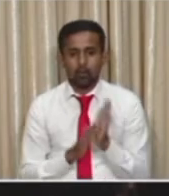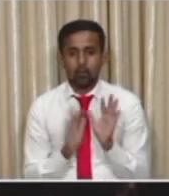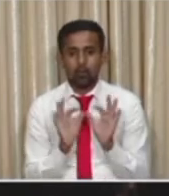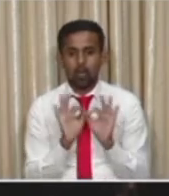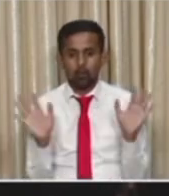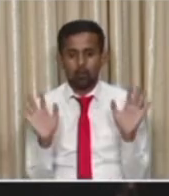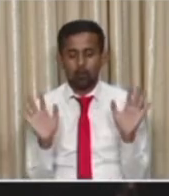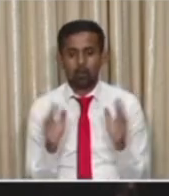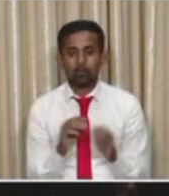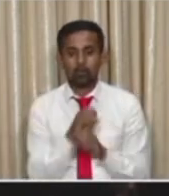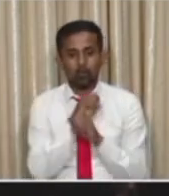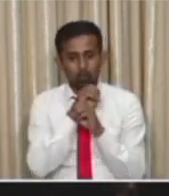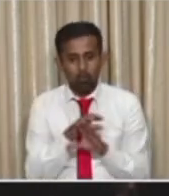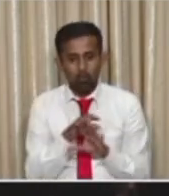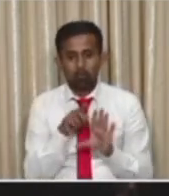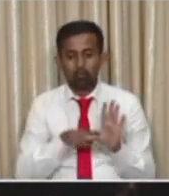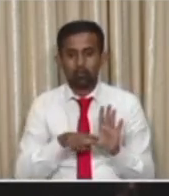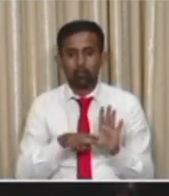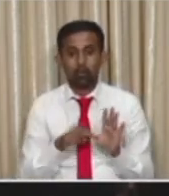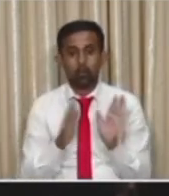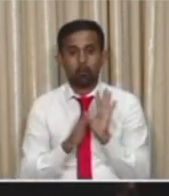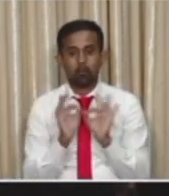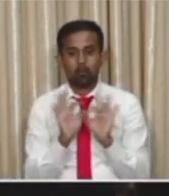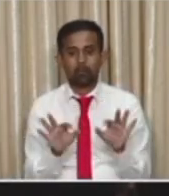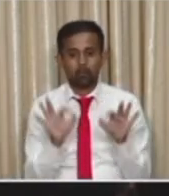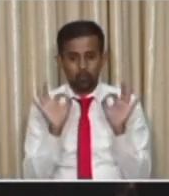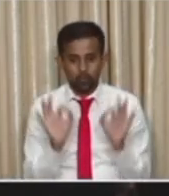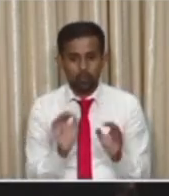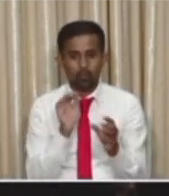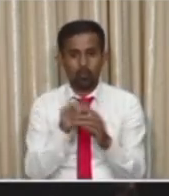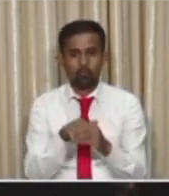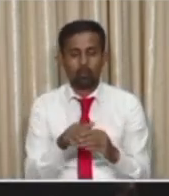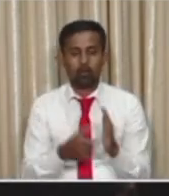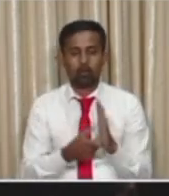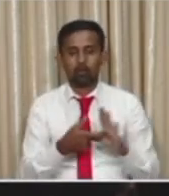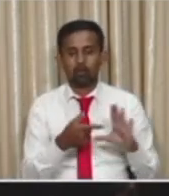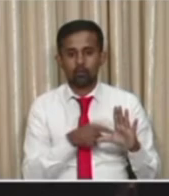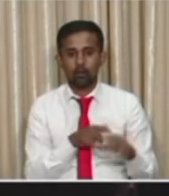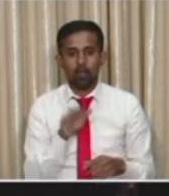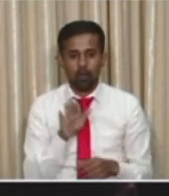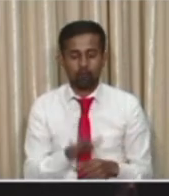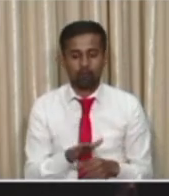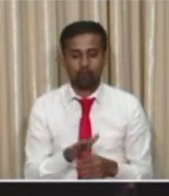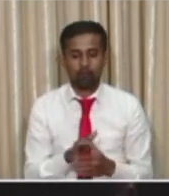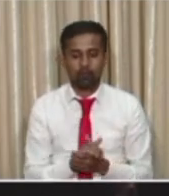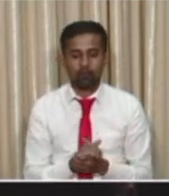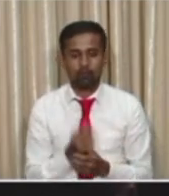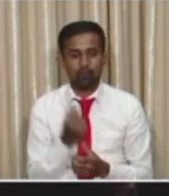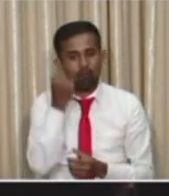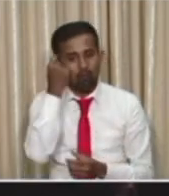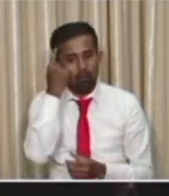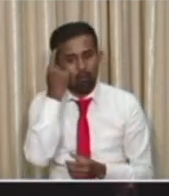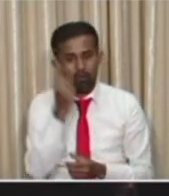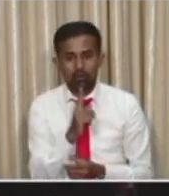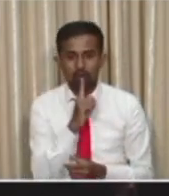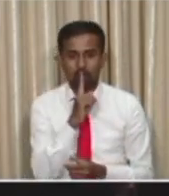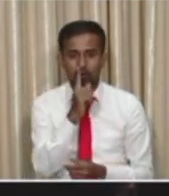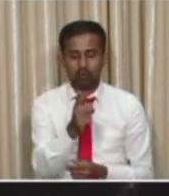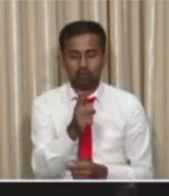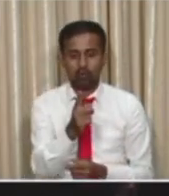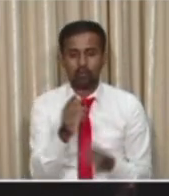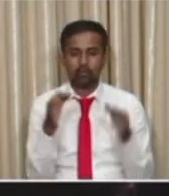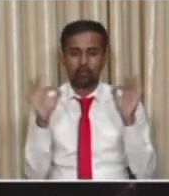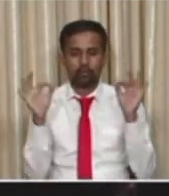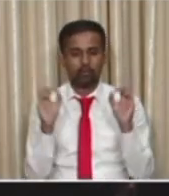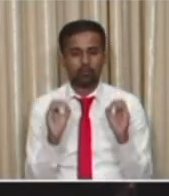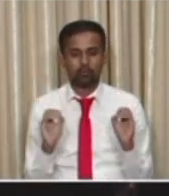கொண்டு வருவதற்கான முயற்சியை செய்கின்றார். இப்போது இந்த ஊடக சுதந்திரம் மறுக்கப்படுகிறது, பேச்சு சுதந்திரத்தை ஒடுக்க பார்க்கிறார், சர்வாதிகாரத்தனமாக ஜனாதிபதி நடக்க